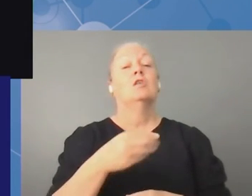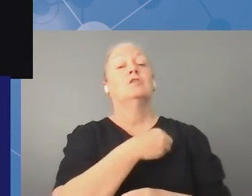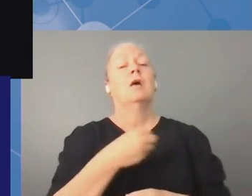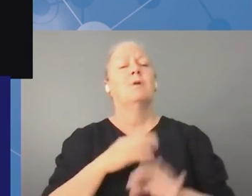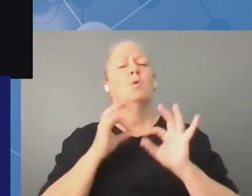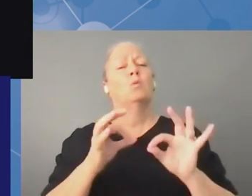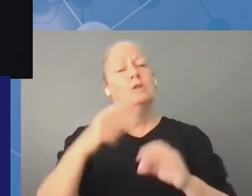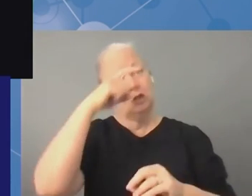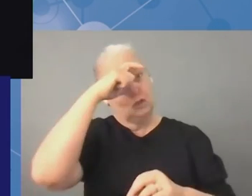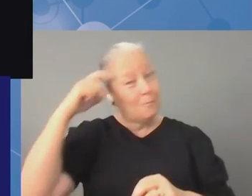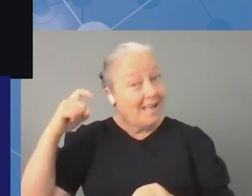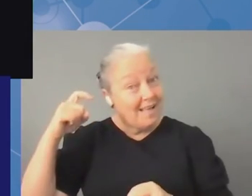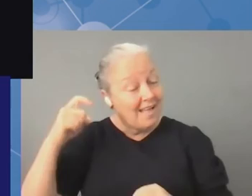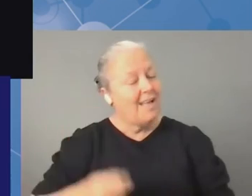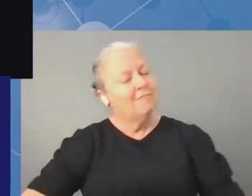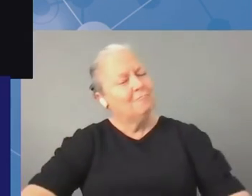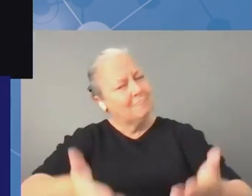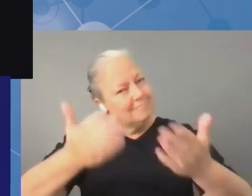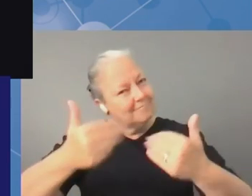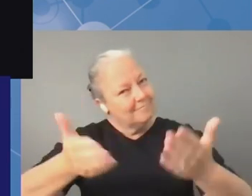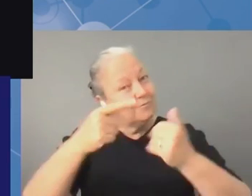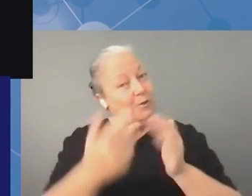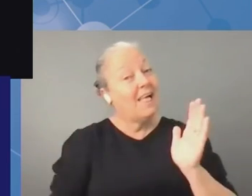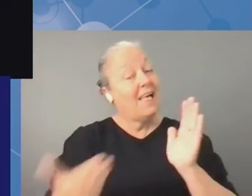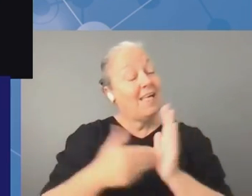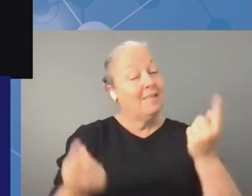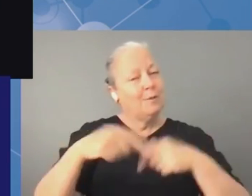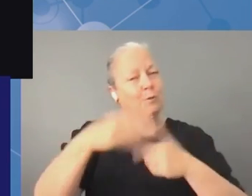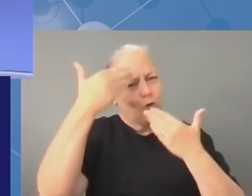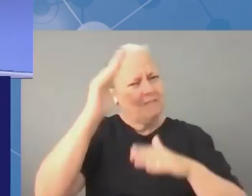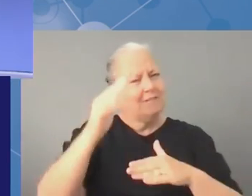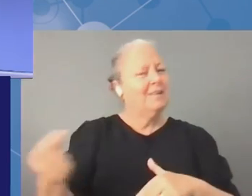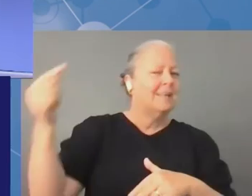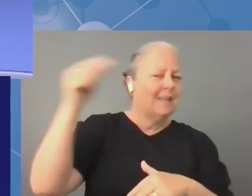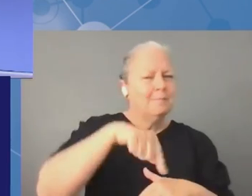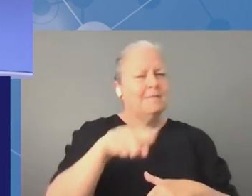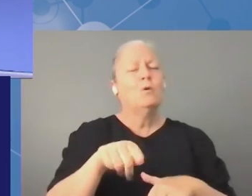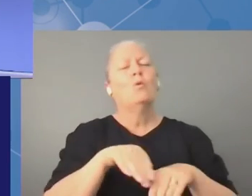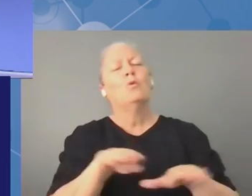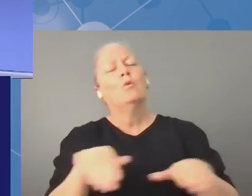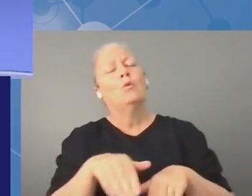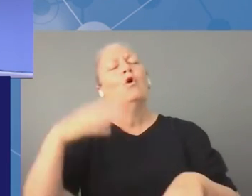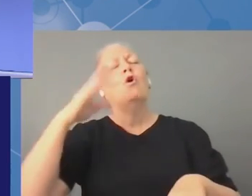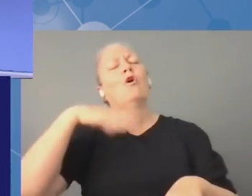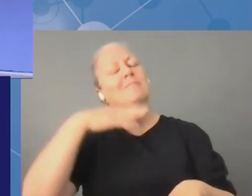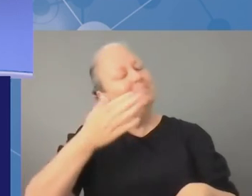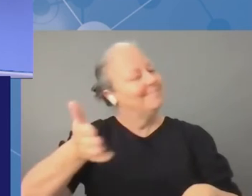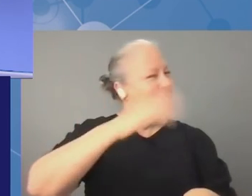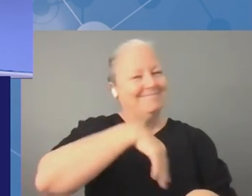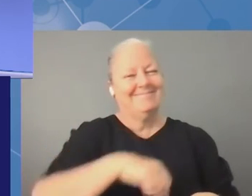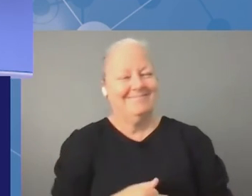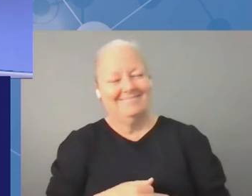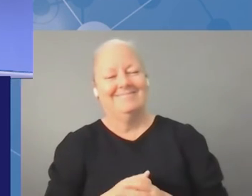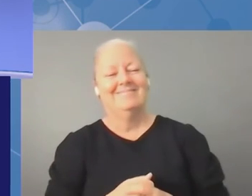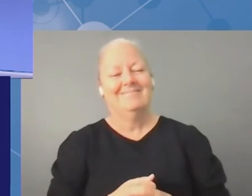Я хочу сказать, что в Польше летом действительно прекрасно, так что приезжайте сюда в качестве